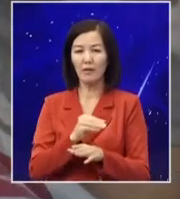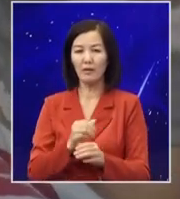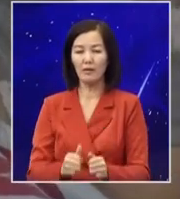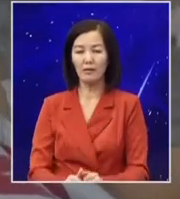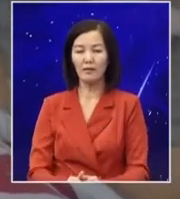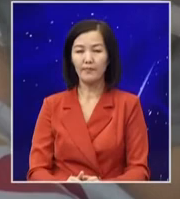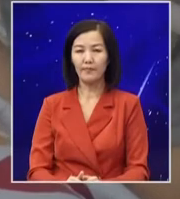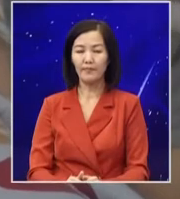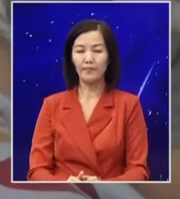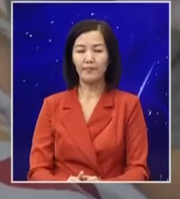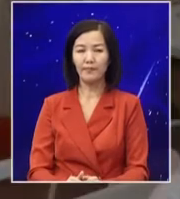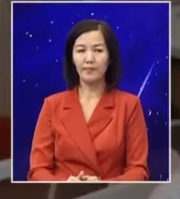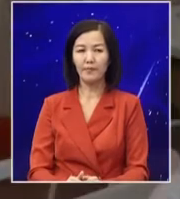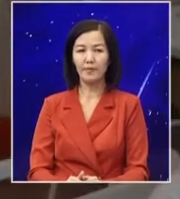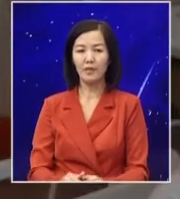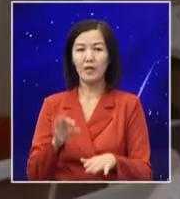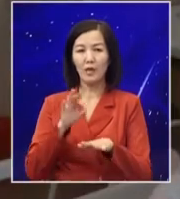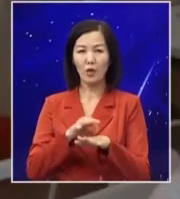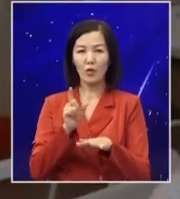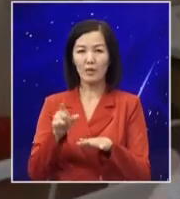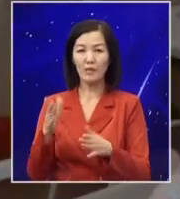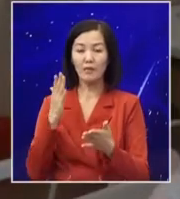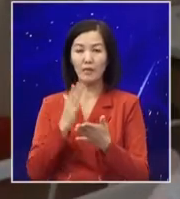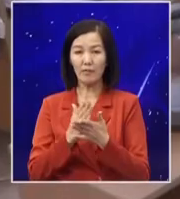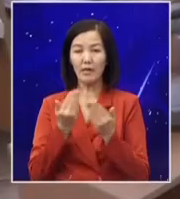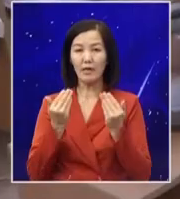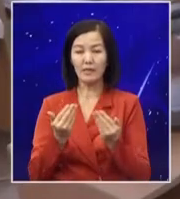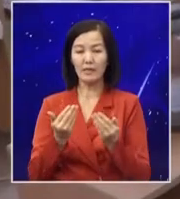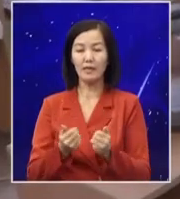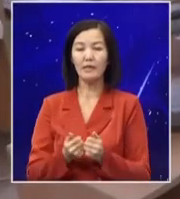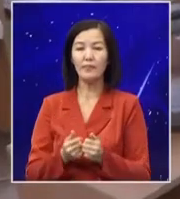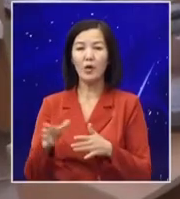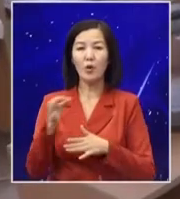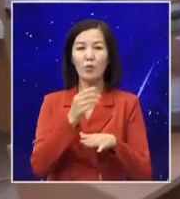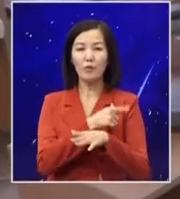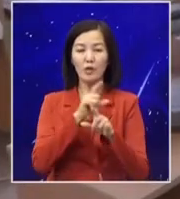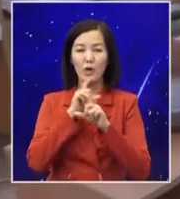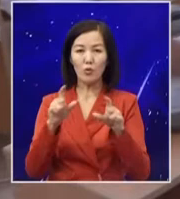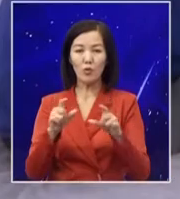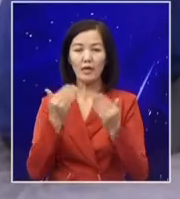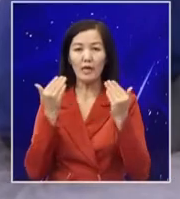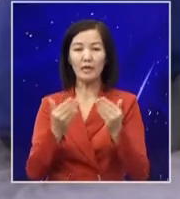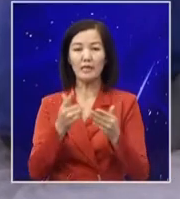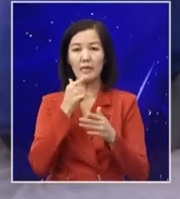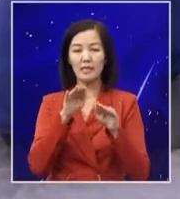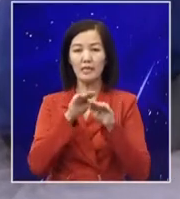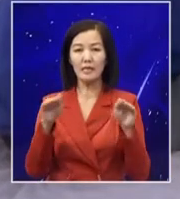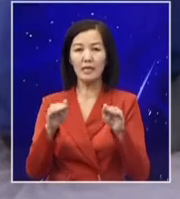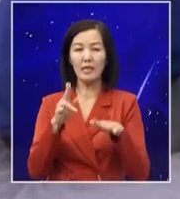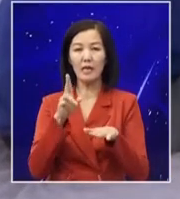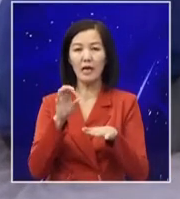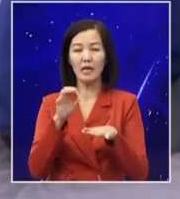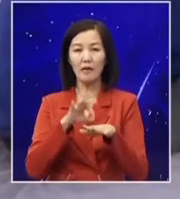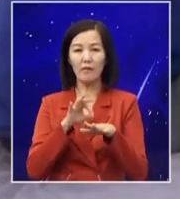қалуға күшіміз салды. Науқастар бар, әлі де күресіп жатырмыз. Облыстық аурухана. Қызыл аймақта бүгінде коронавирус